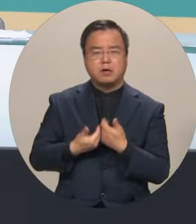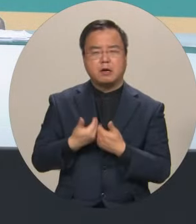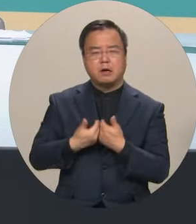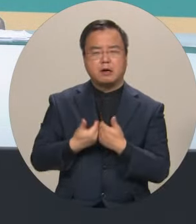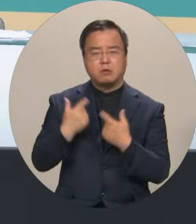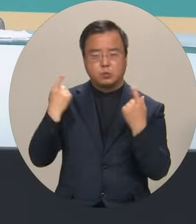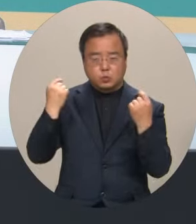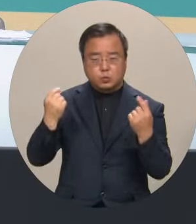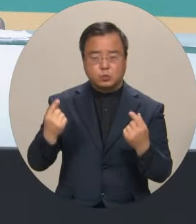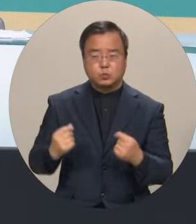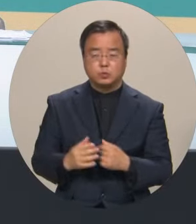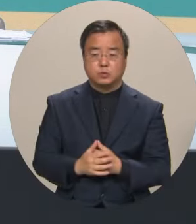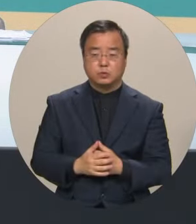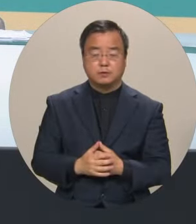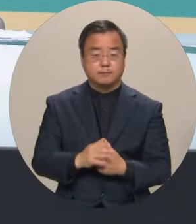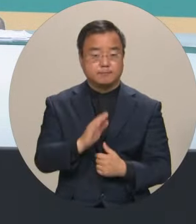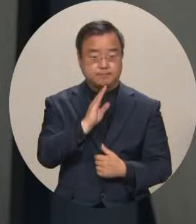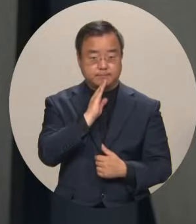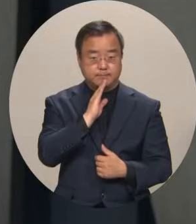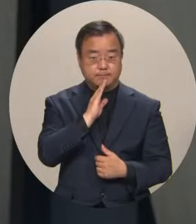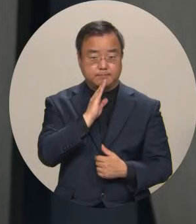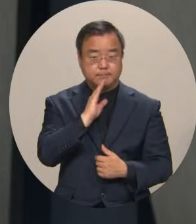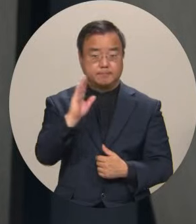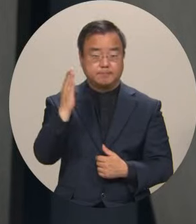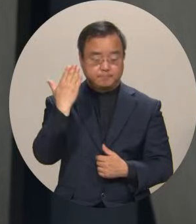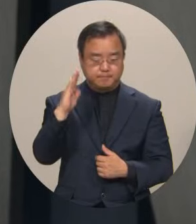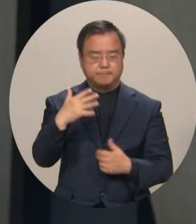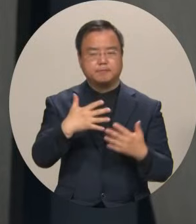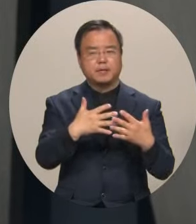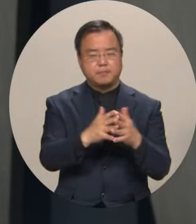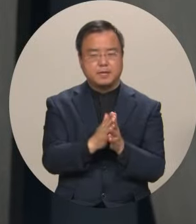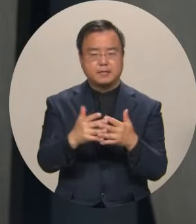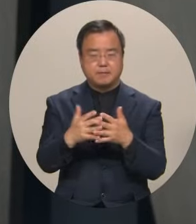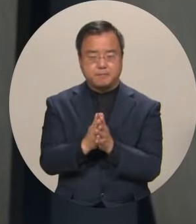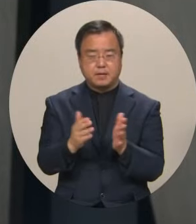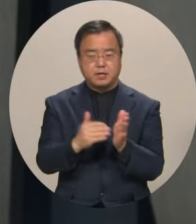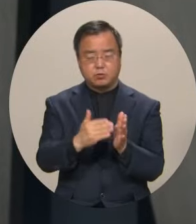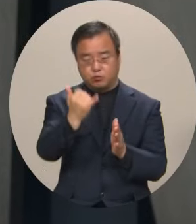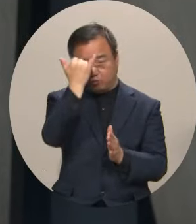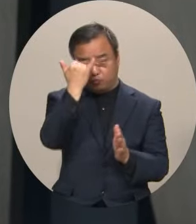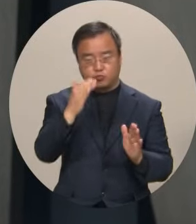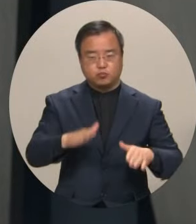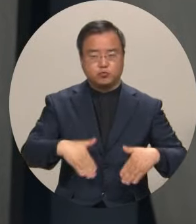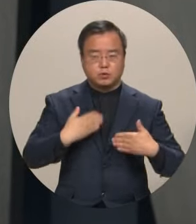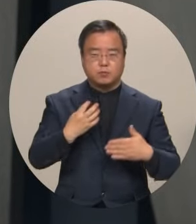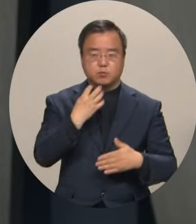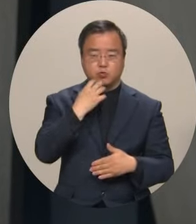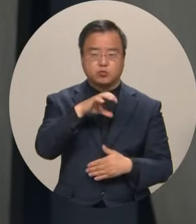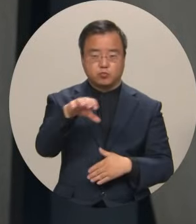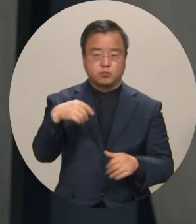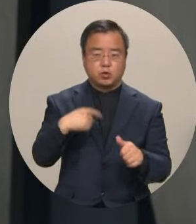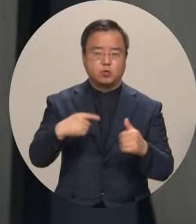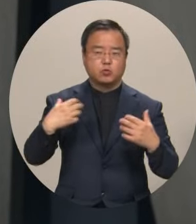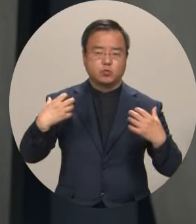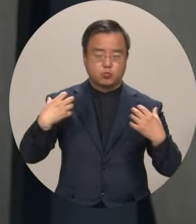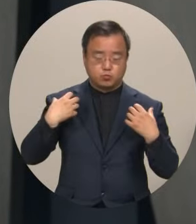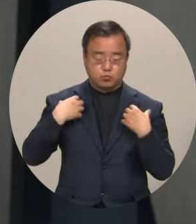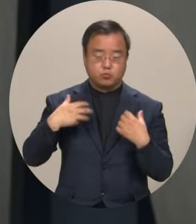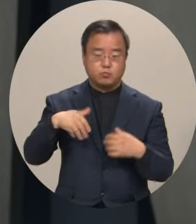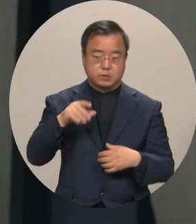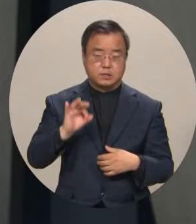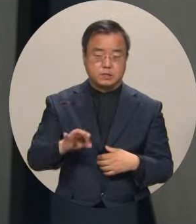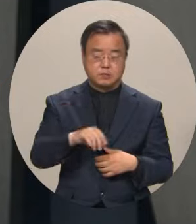상황이죠네 그렇습니다 최근 학생 의권 조례가 이따라 폐지된 충남과 서울에서는 교육청들이 대응에 나서고